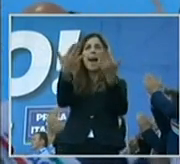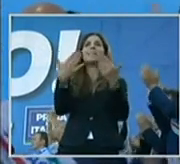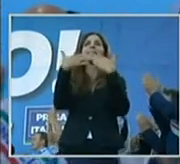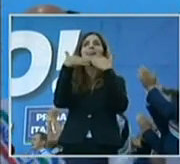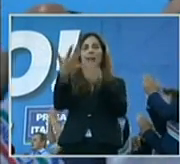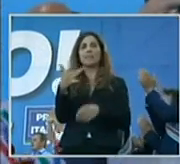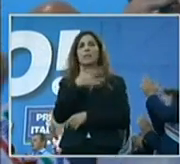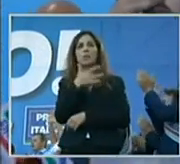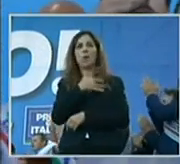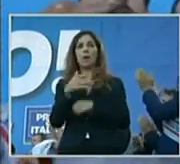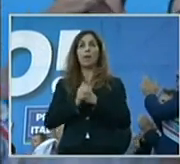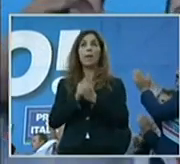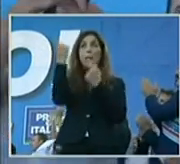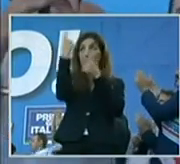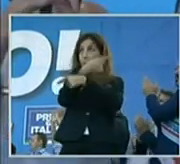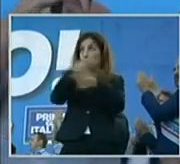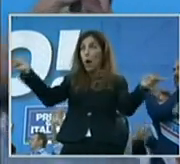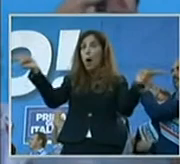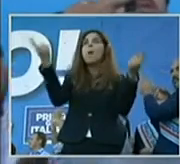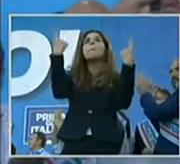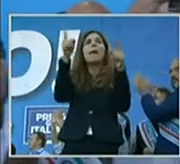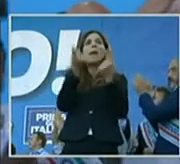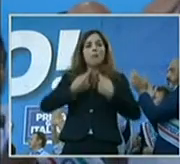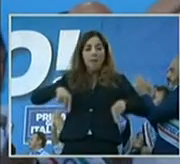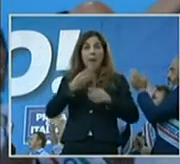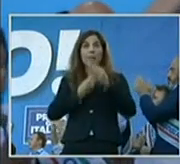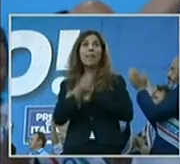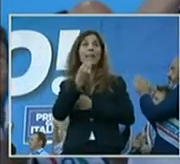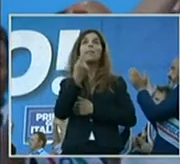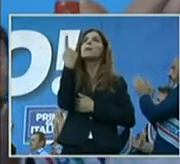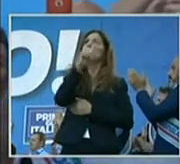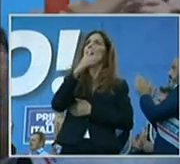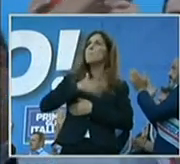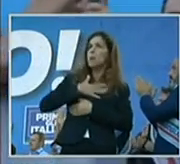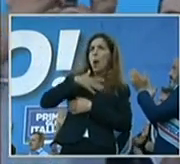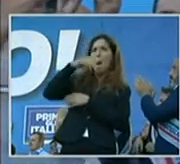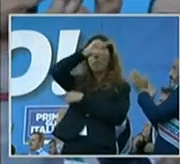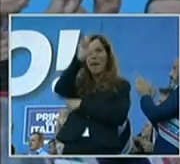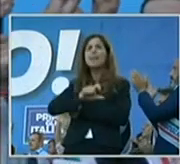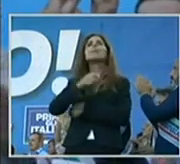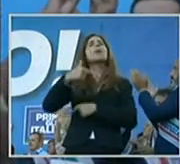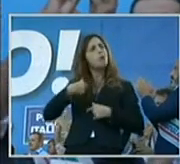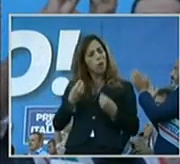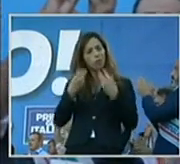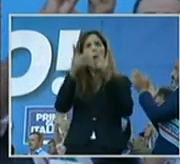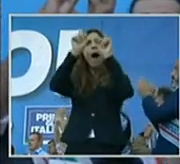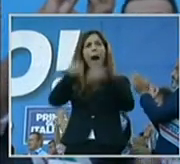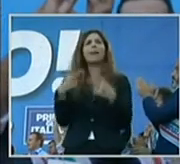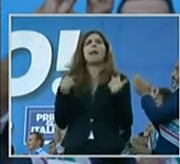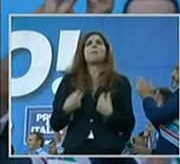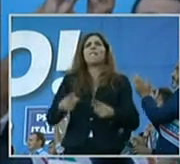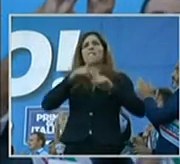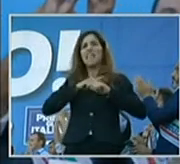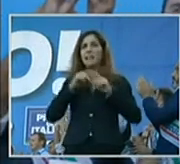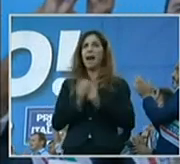cuore. Per voi, per i miei figli e del mio paese, se serve, do anche la mia vita. Grazie